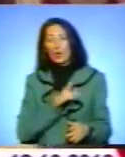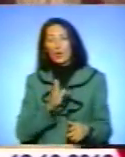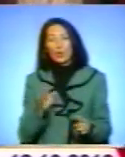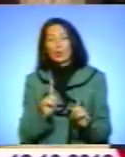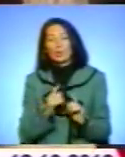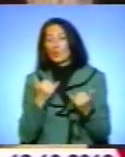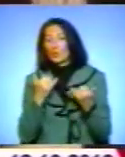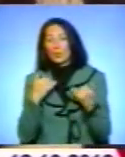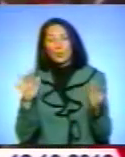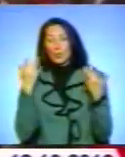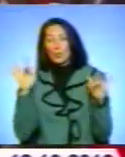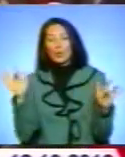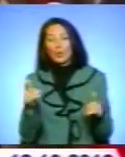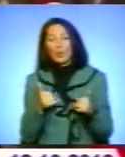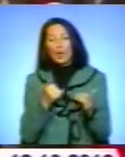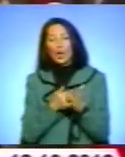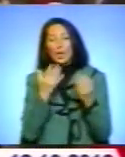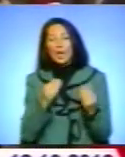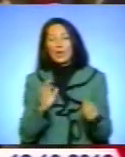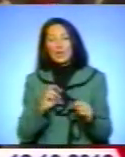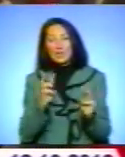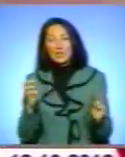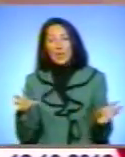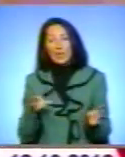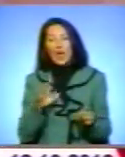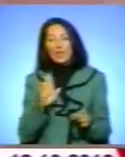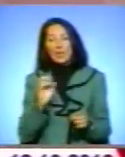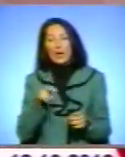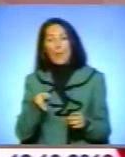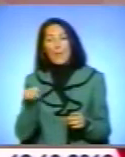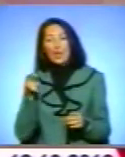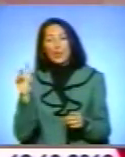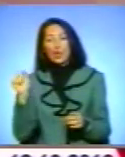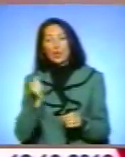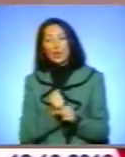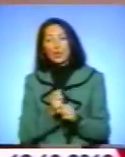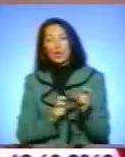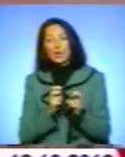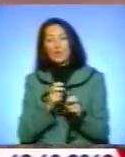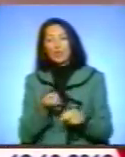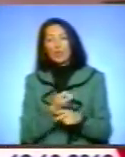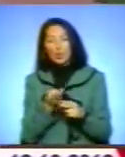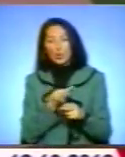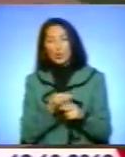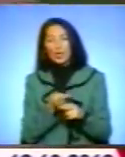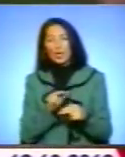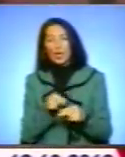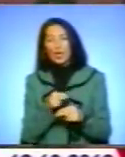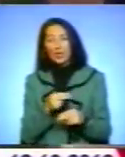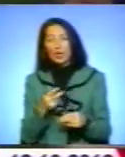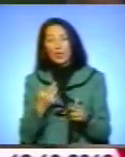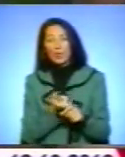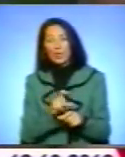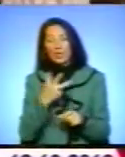до Дня свята. Віталій Бідборочинський працює на заводі слюсарем-ремонтником більше 30 років. Орден за самовіддану працю